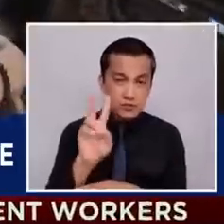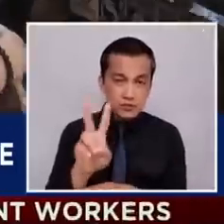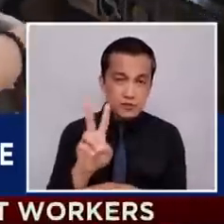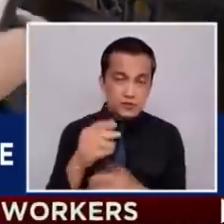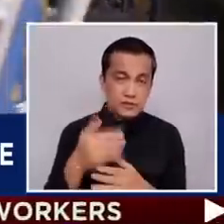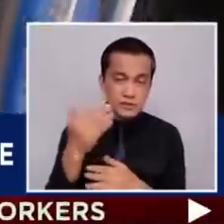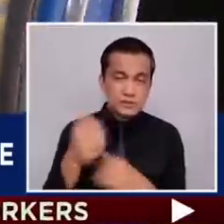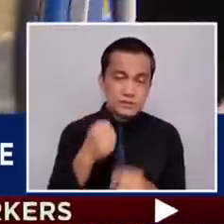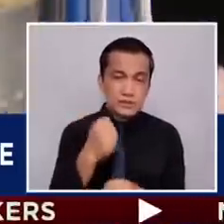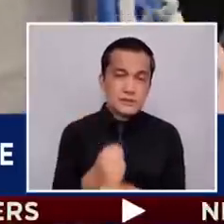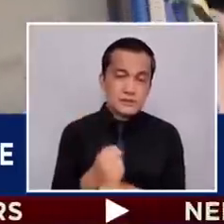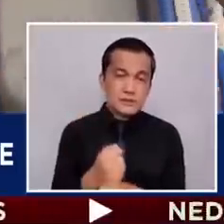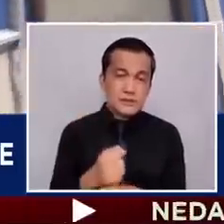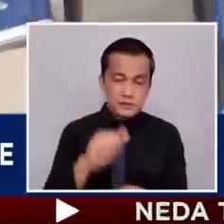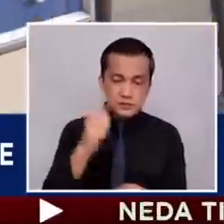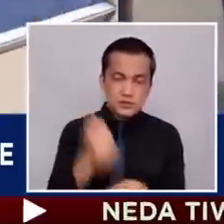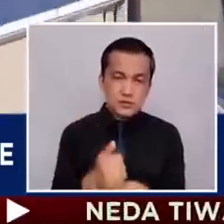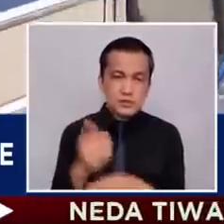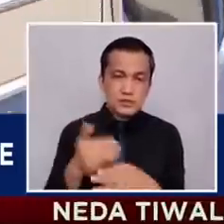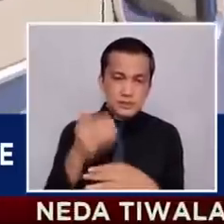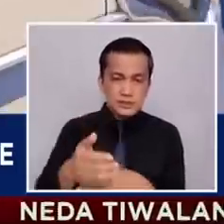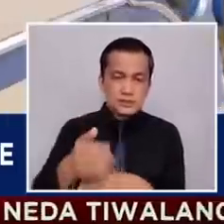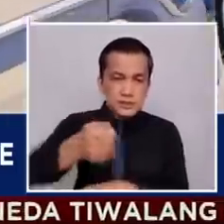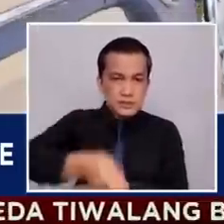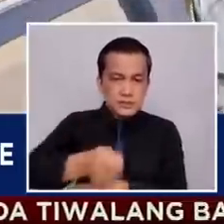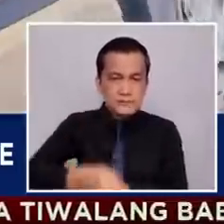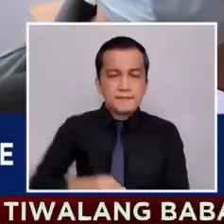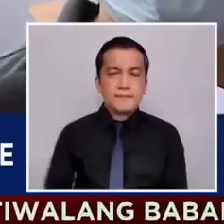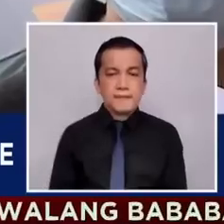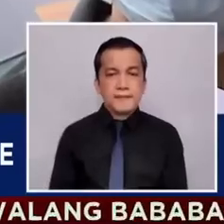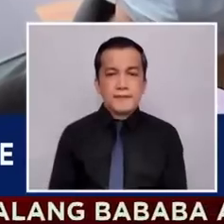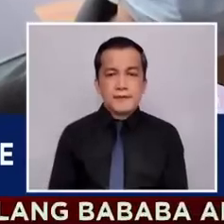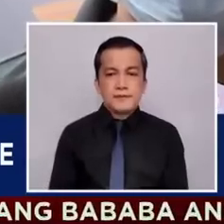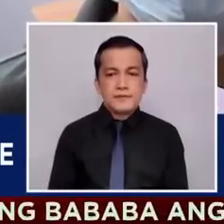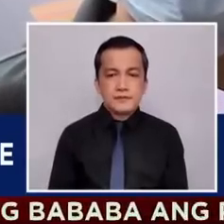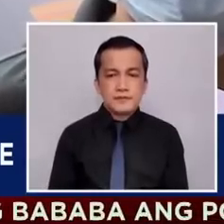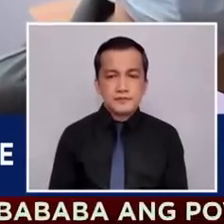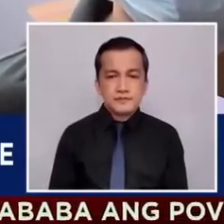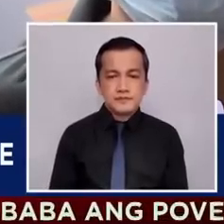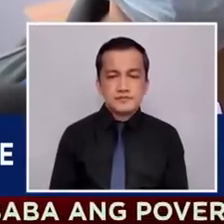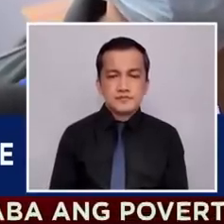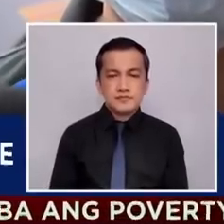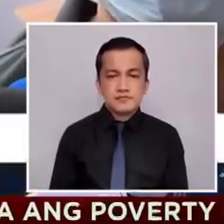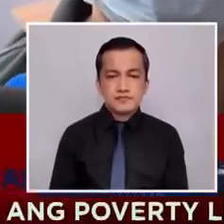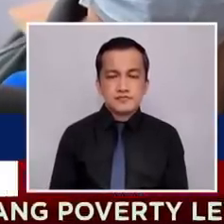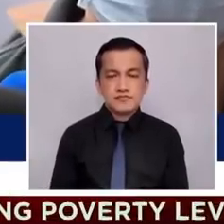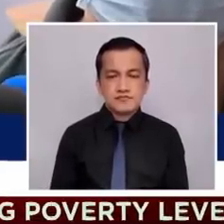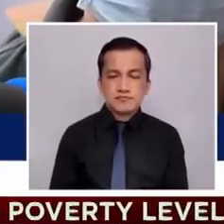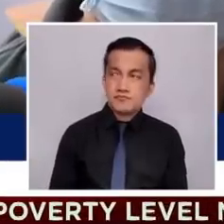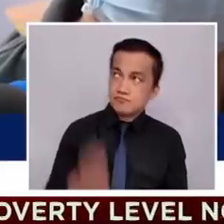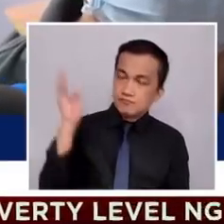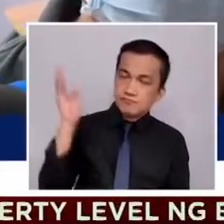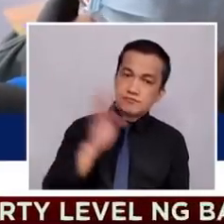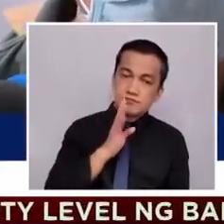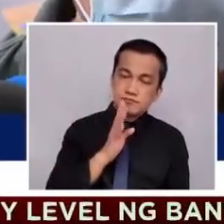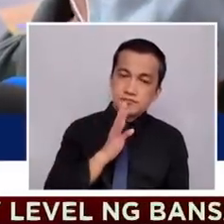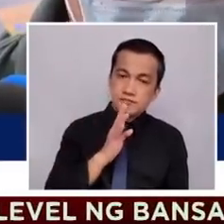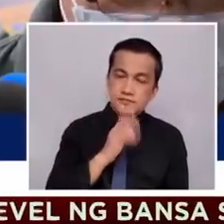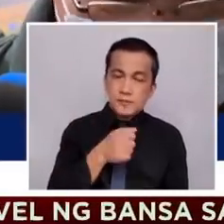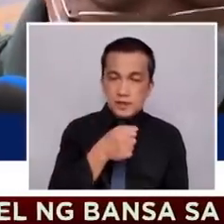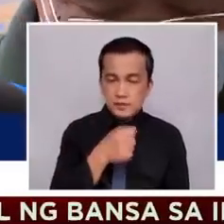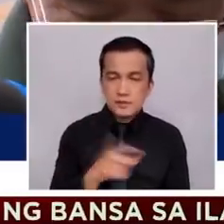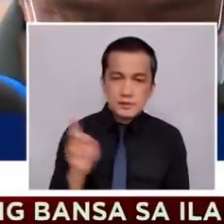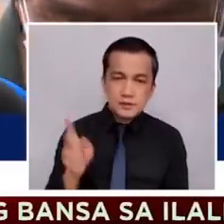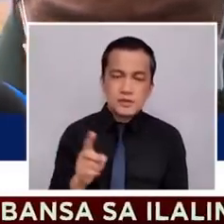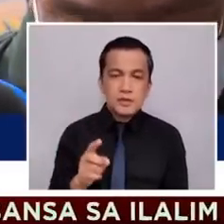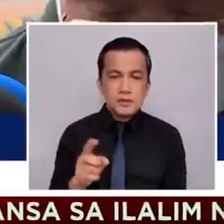susunod na taon, tinakda ang susunod na hearing. Ikaw na una sa hanay ng jeepney